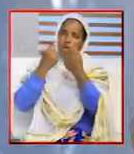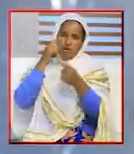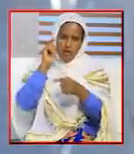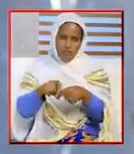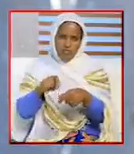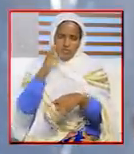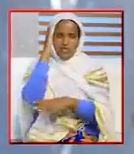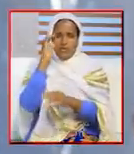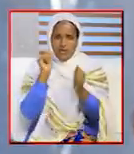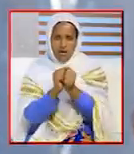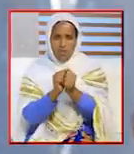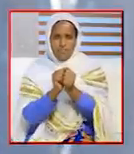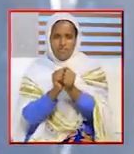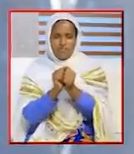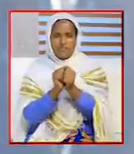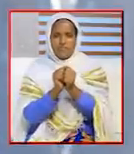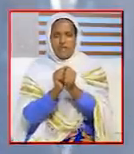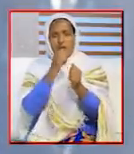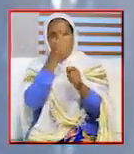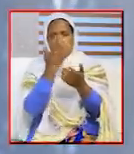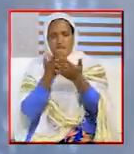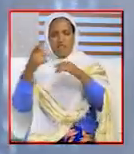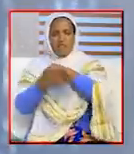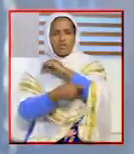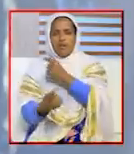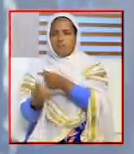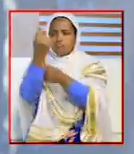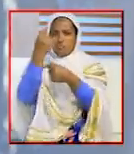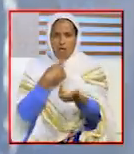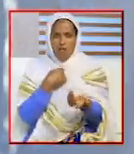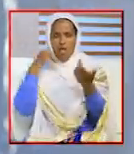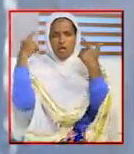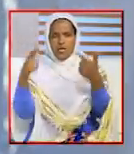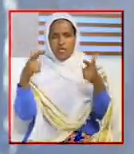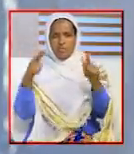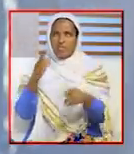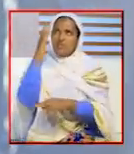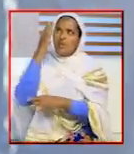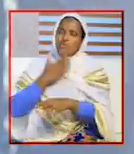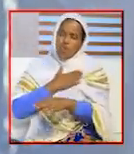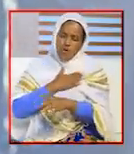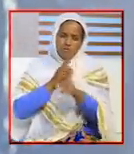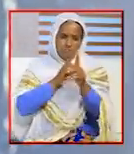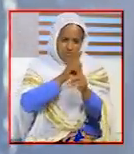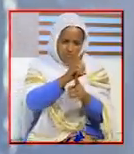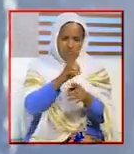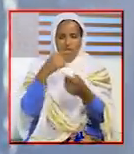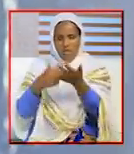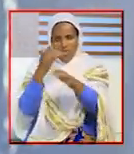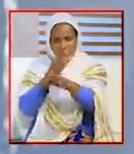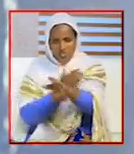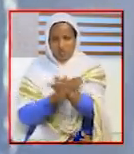መናጋገር አለብን እግዚአብሔር ጋር ቻል እንደው አንዳንድ ነገር ፈተና ሲገጥመን እንደው አክ እግዚአብሔር አብጅልኝ ማለት